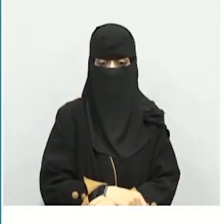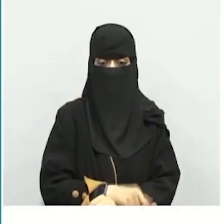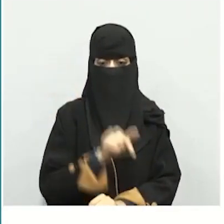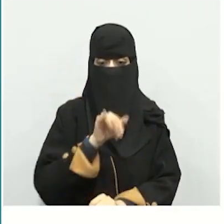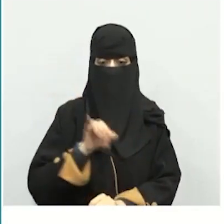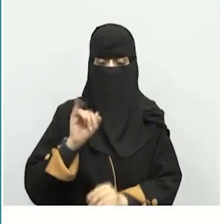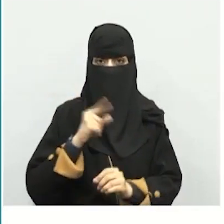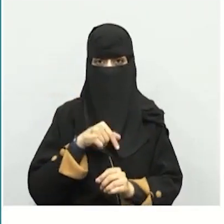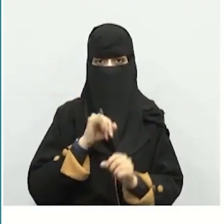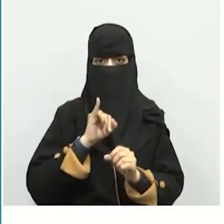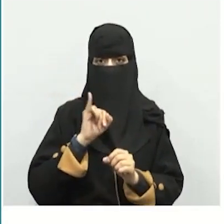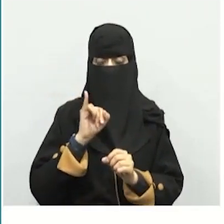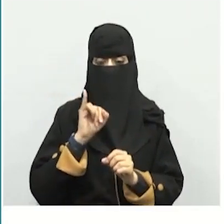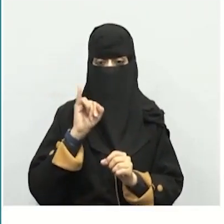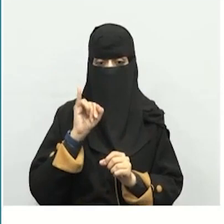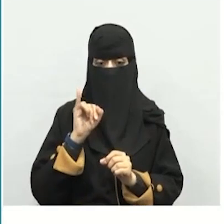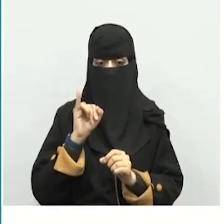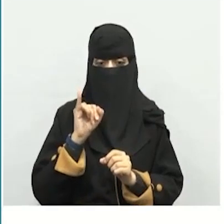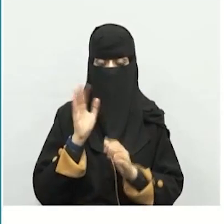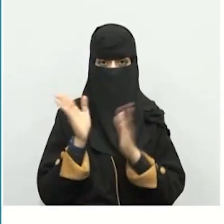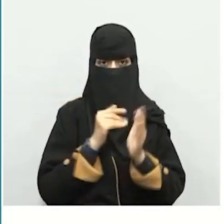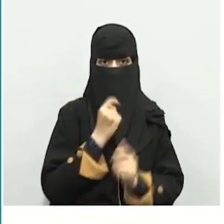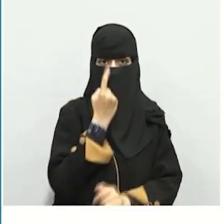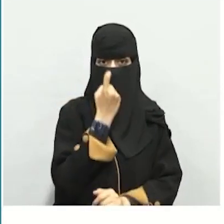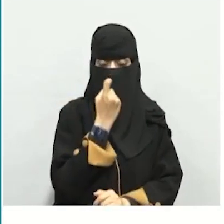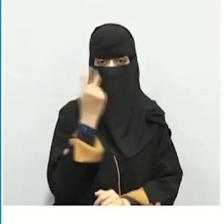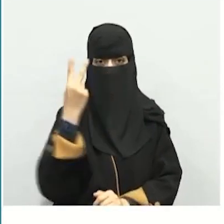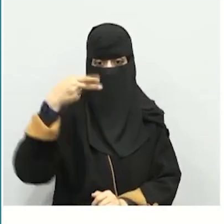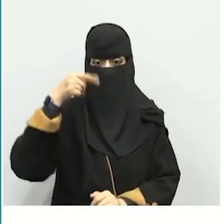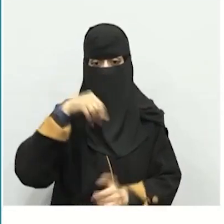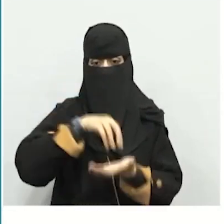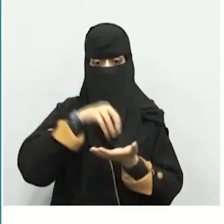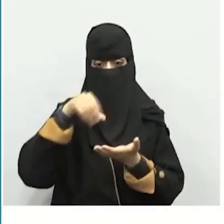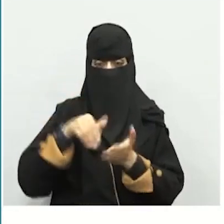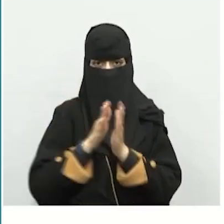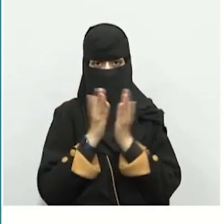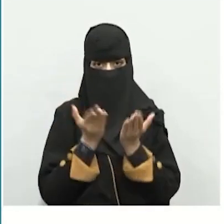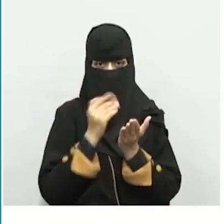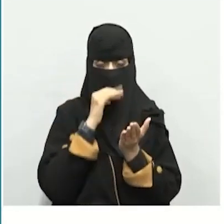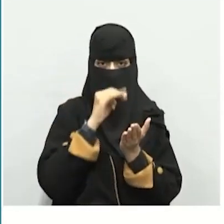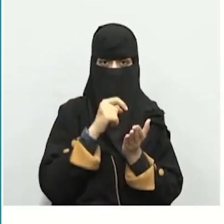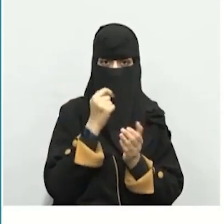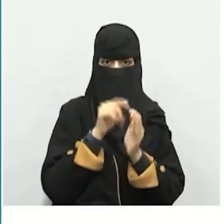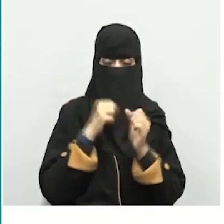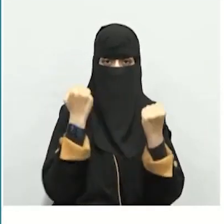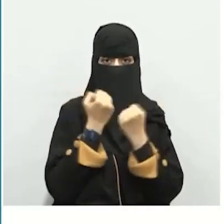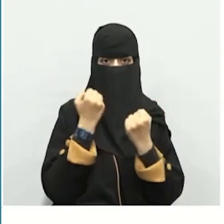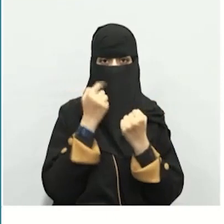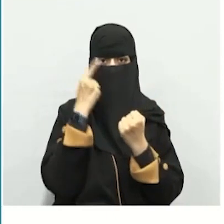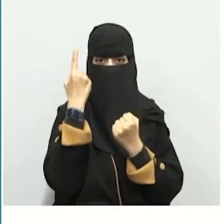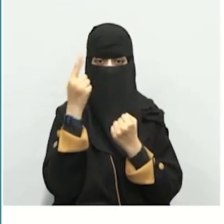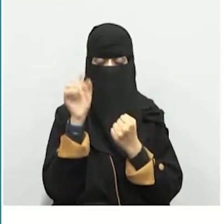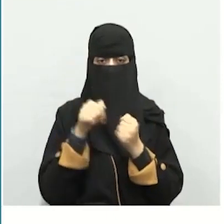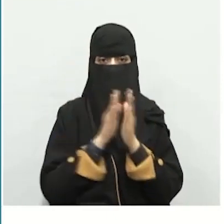من المؤسس 120 عفوا صفحة 120. إذا ننتقل للكتاب المدرسي للإجابة على نشاط 1